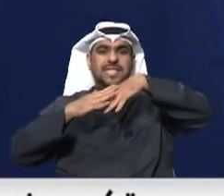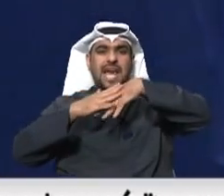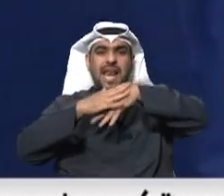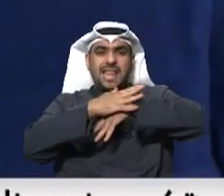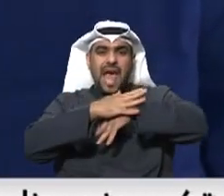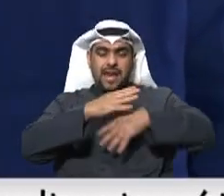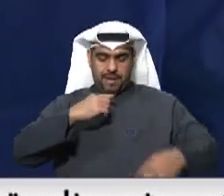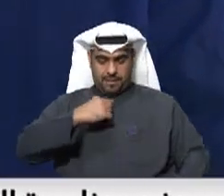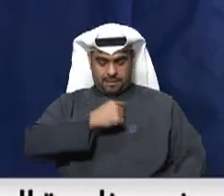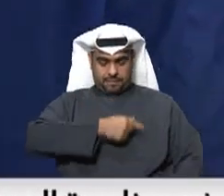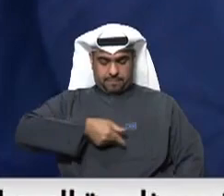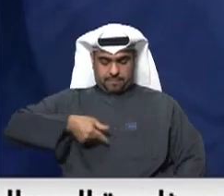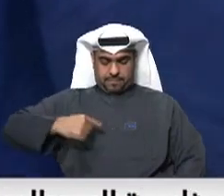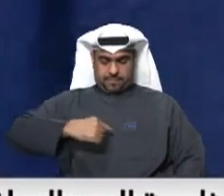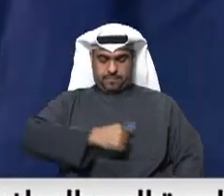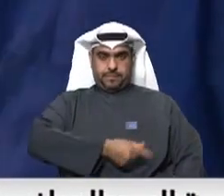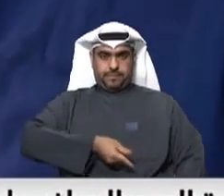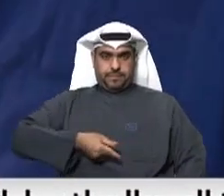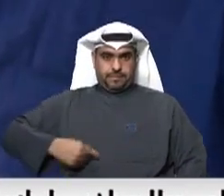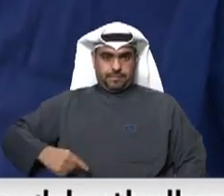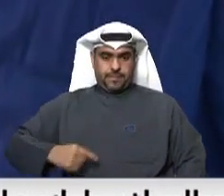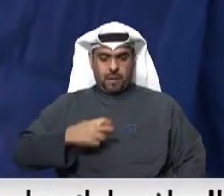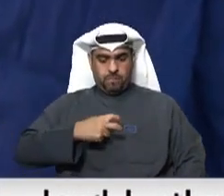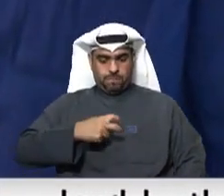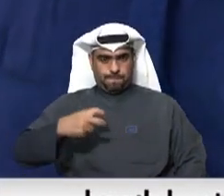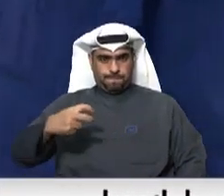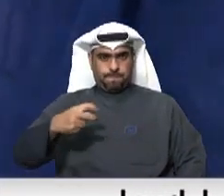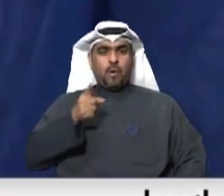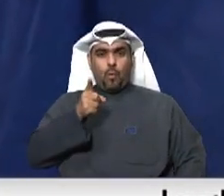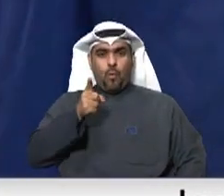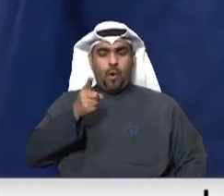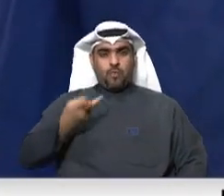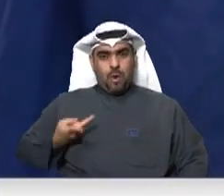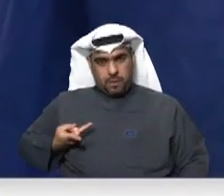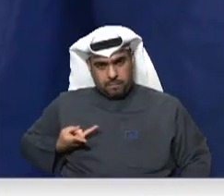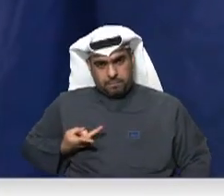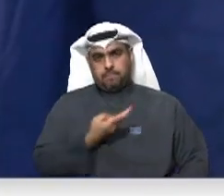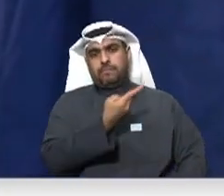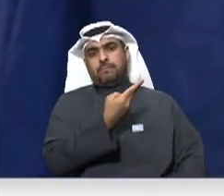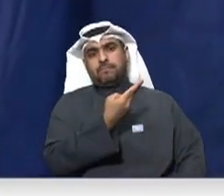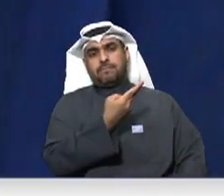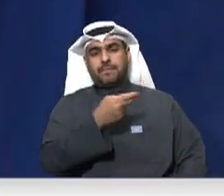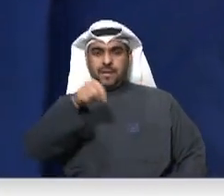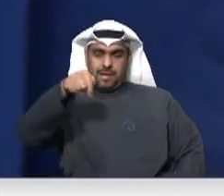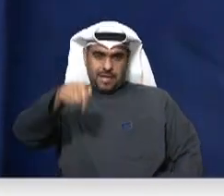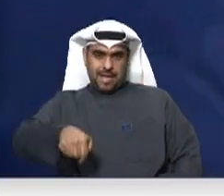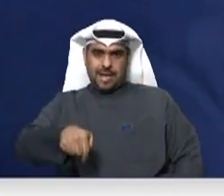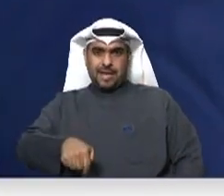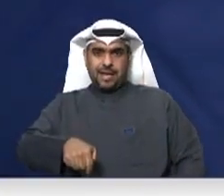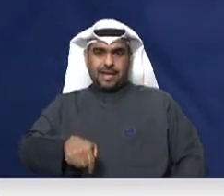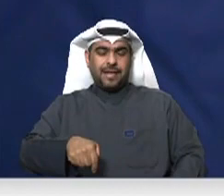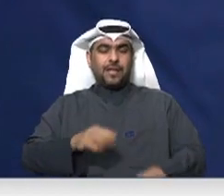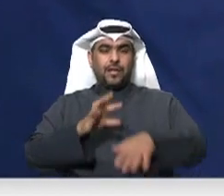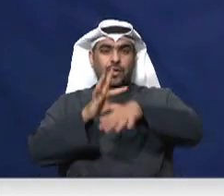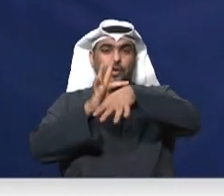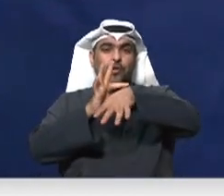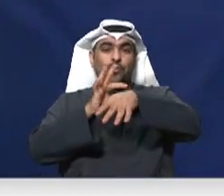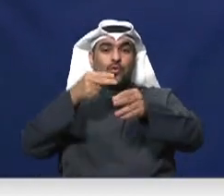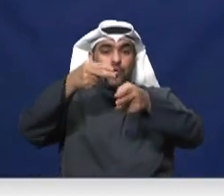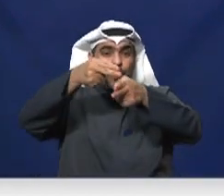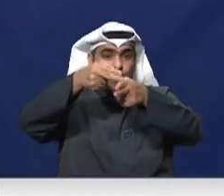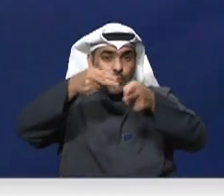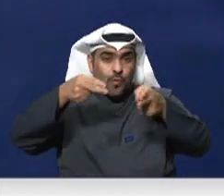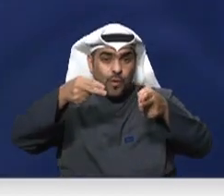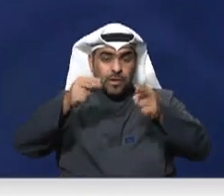الاطباء الزوار لم يكن مجرد وعد عابر بل تجسيدا للتفاني والعمل الجاد رحله